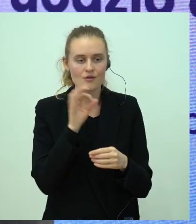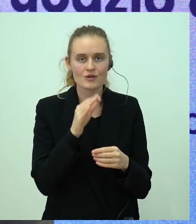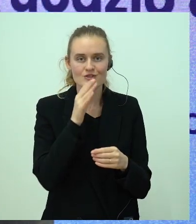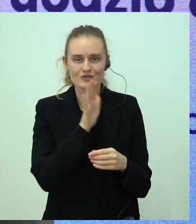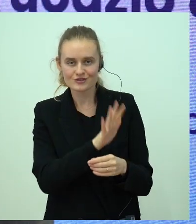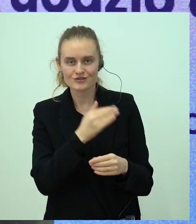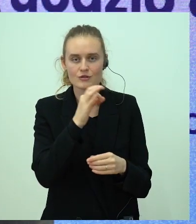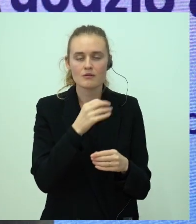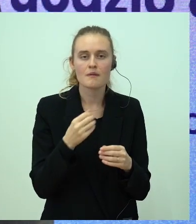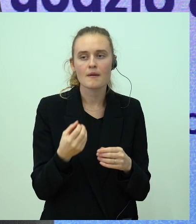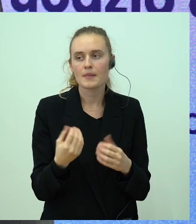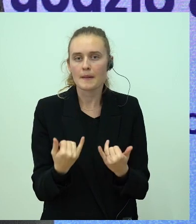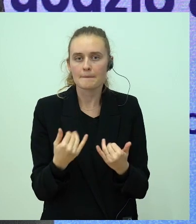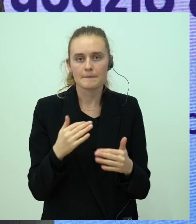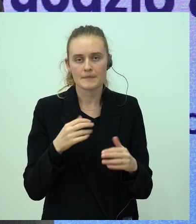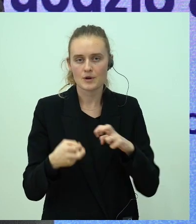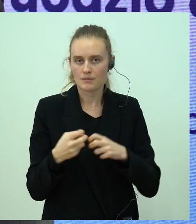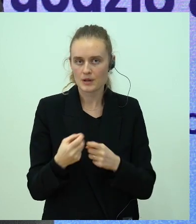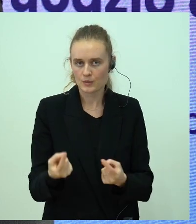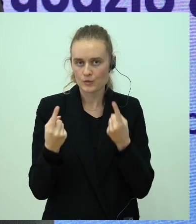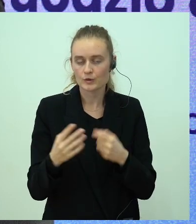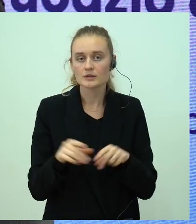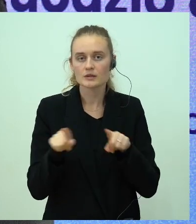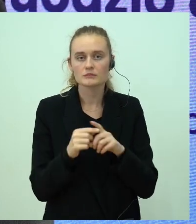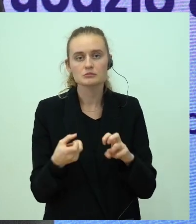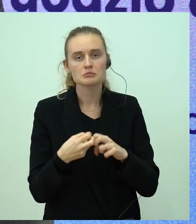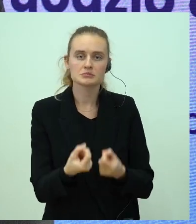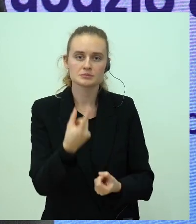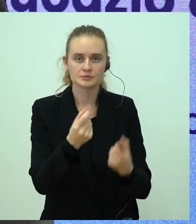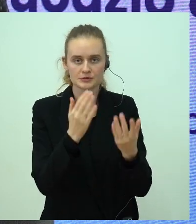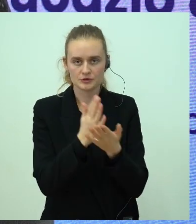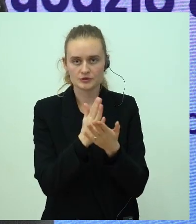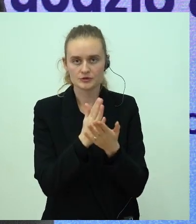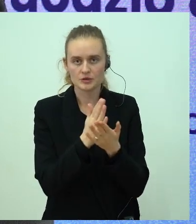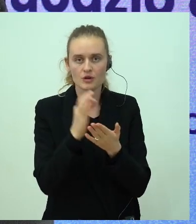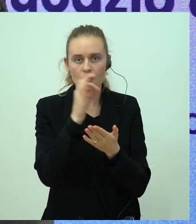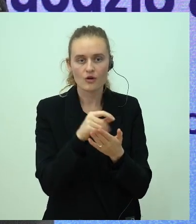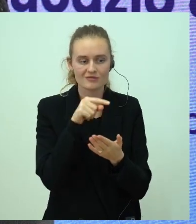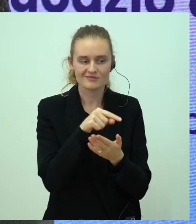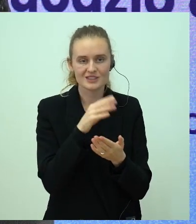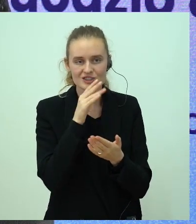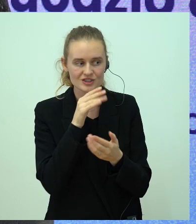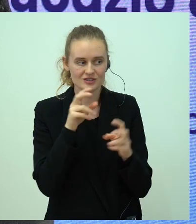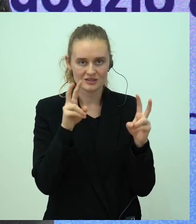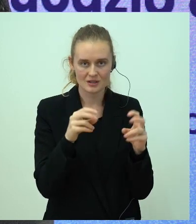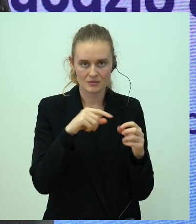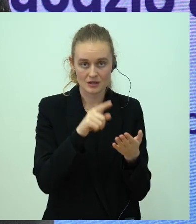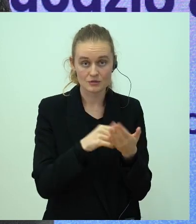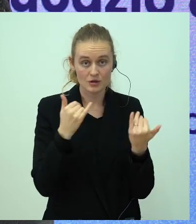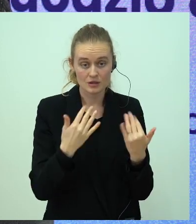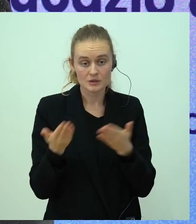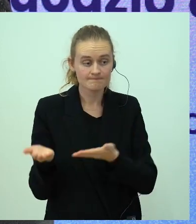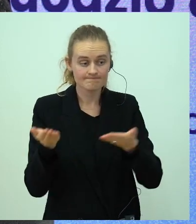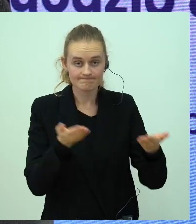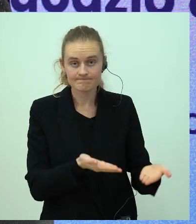ir pagrindinės tendencijas bei iššūkius kylančius būtent antisemitizmo klausimu. O dabar norėčiau